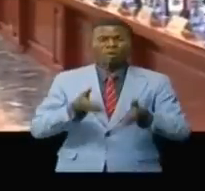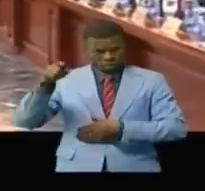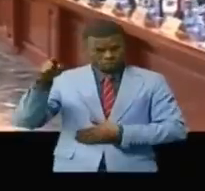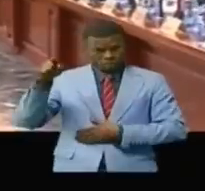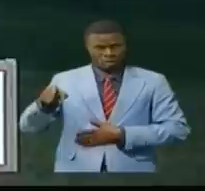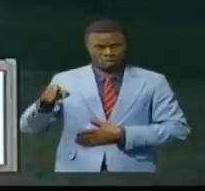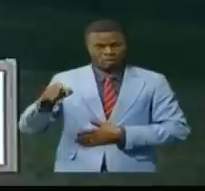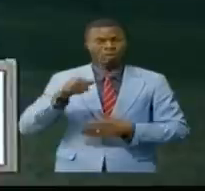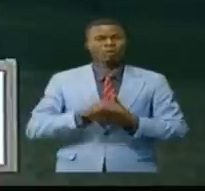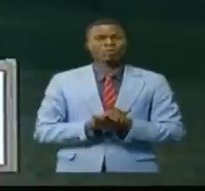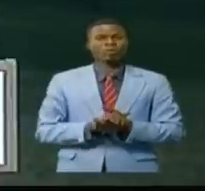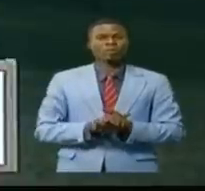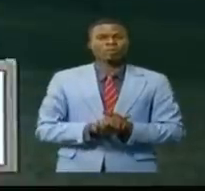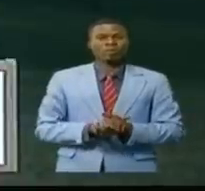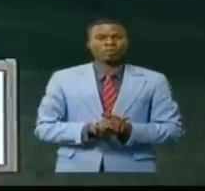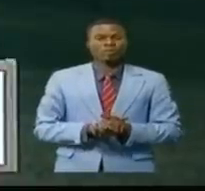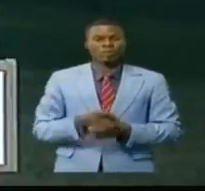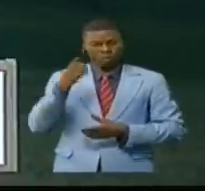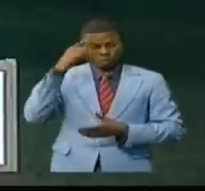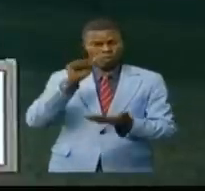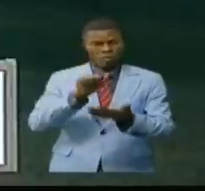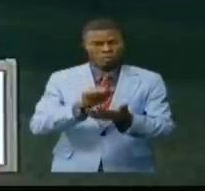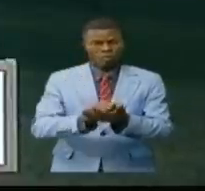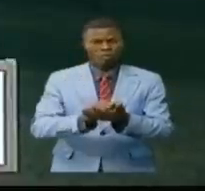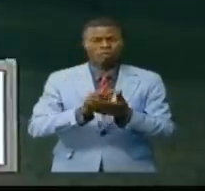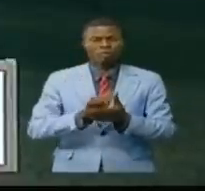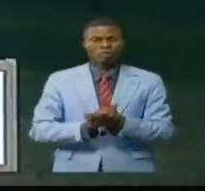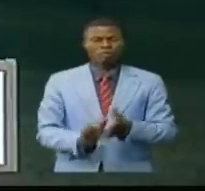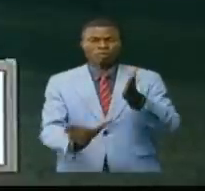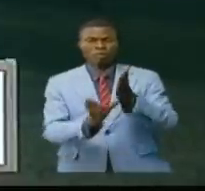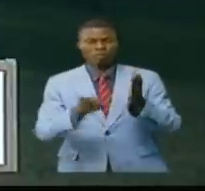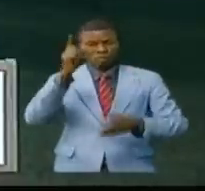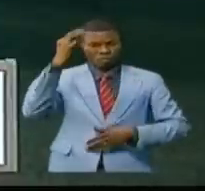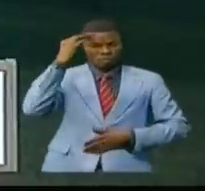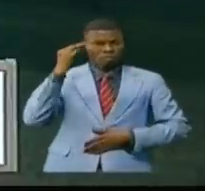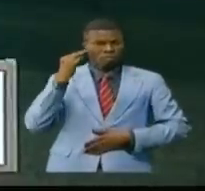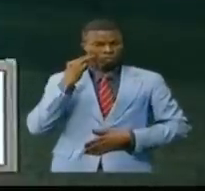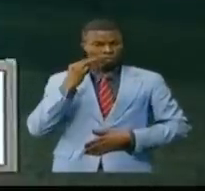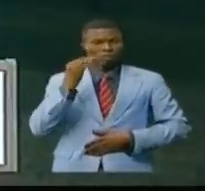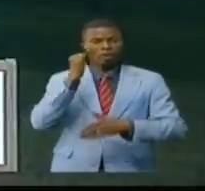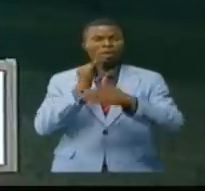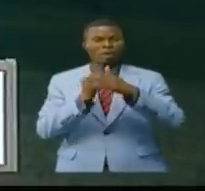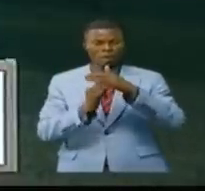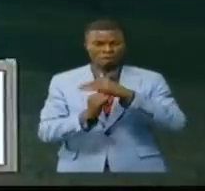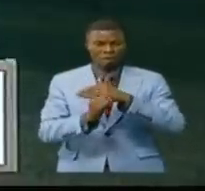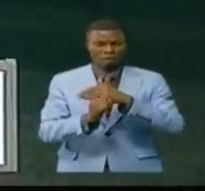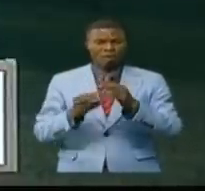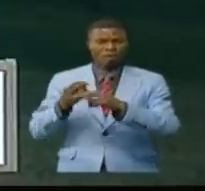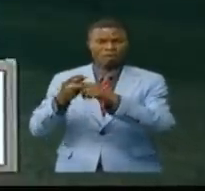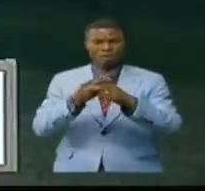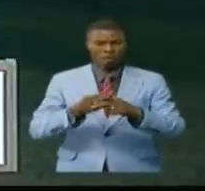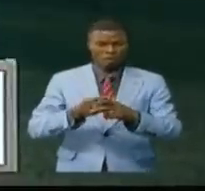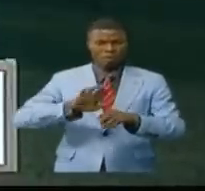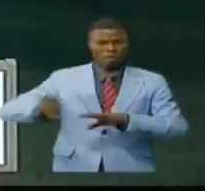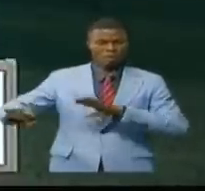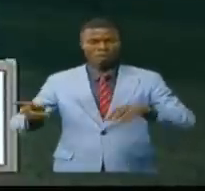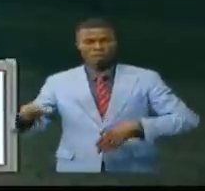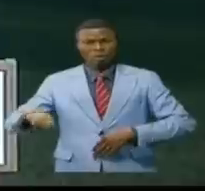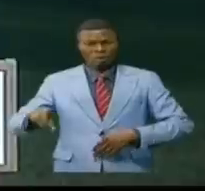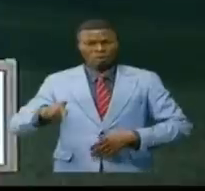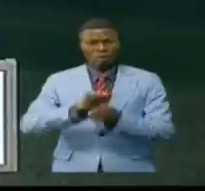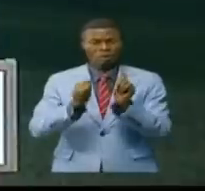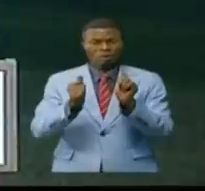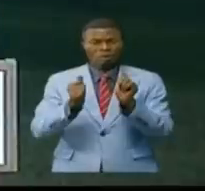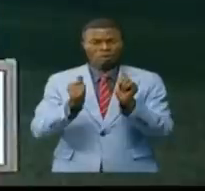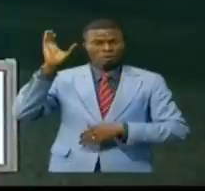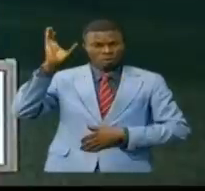nationales. À cet effet, le vice-premier ministre, ministre de l'Intérieur, sécurité, décentralisation et